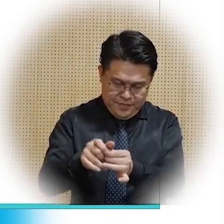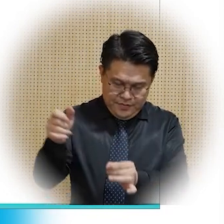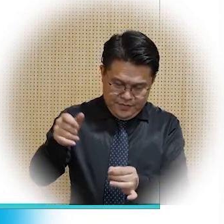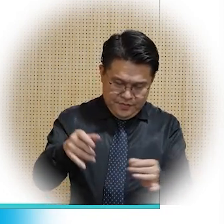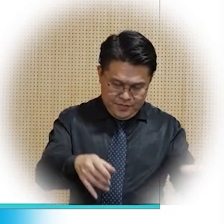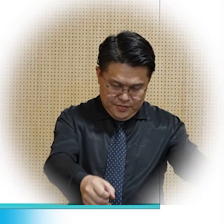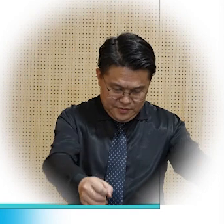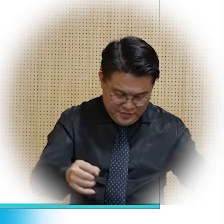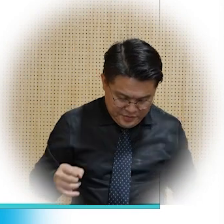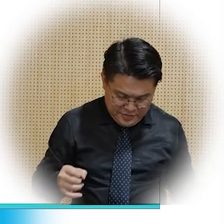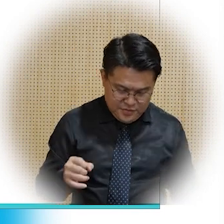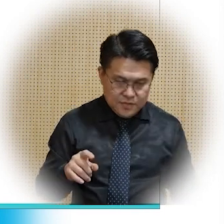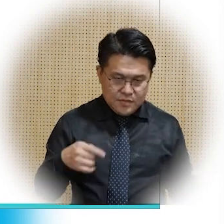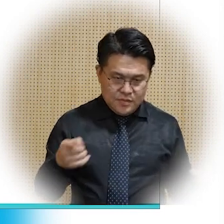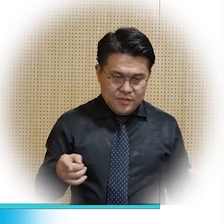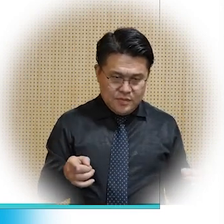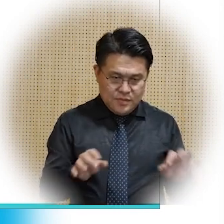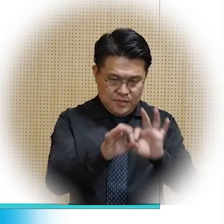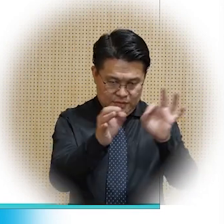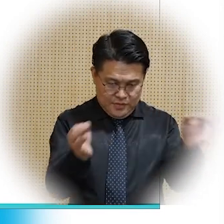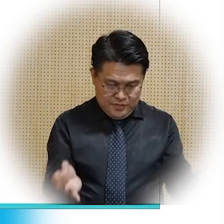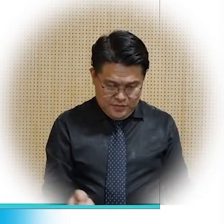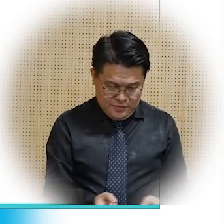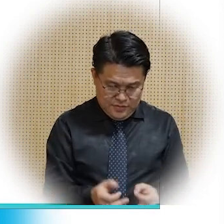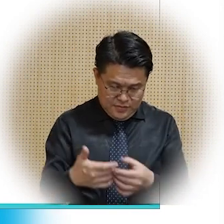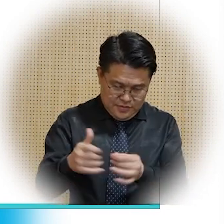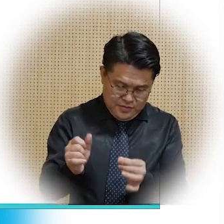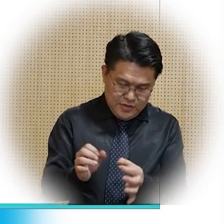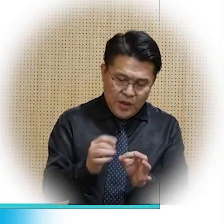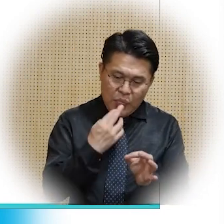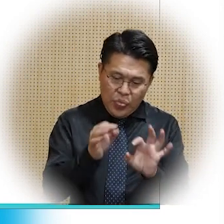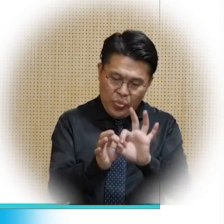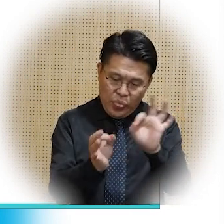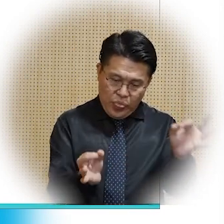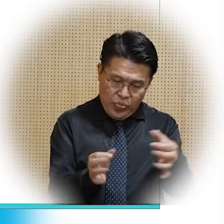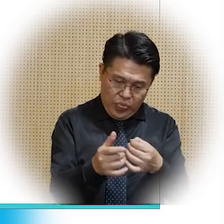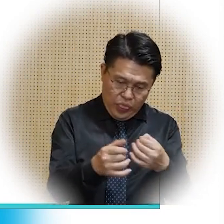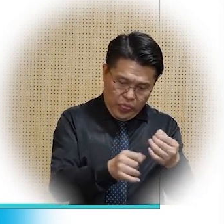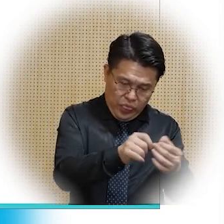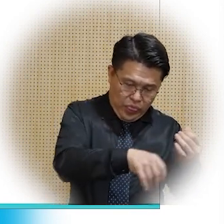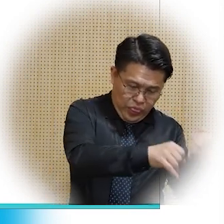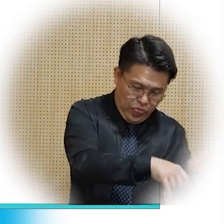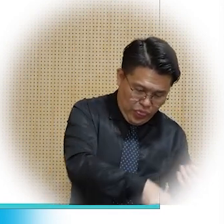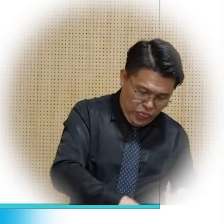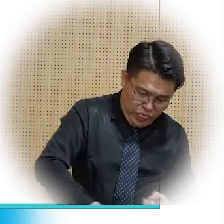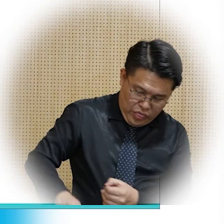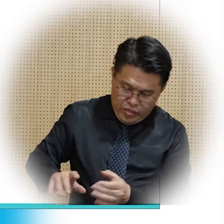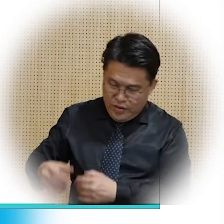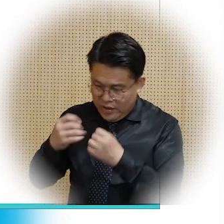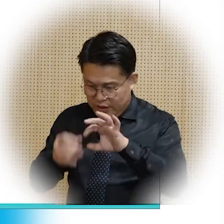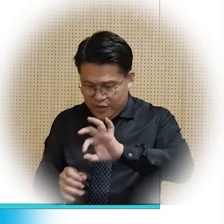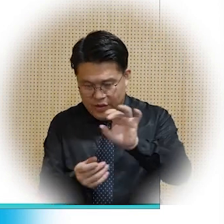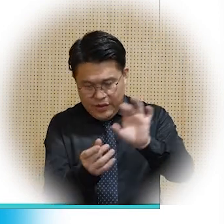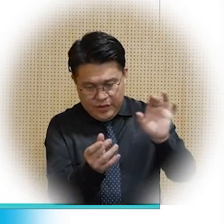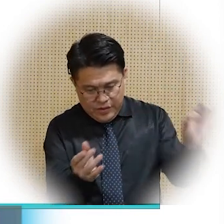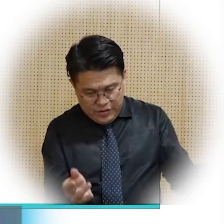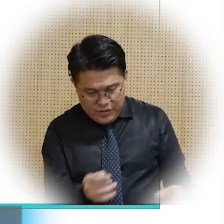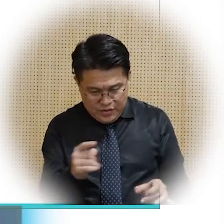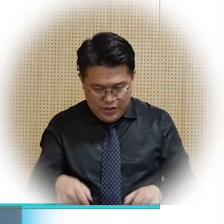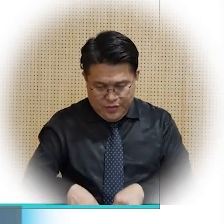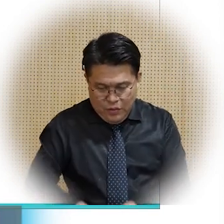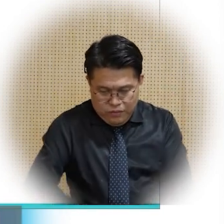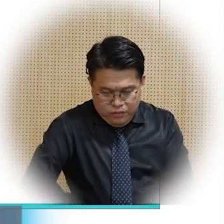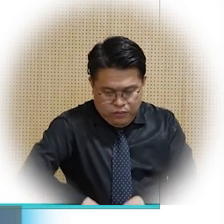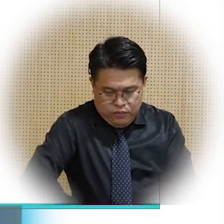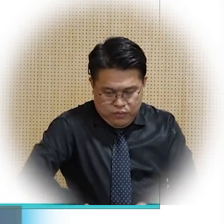바퀴를 자전거에서 탈착을 하고 그 다음에 타이어 안에 있는 튜브를 이제 제거하는 거, 그 다음에 튜브를 새 걸로 교체하는 거, 그